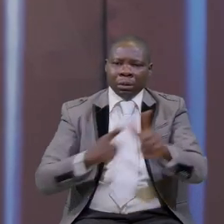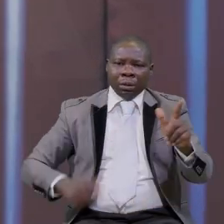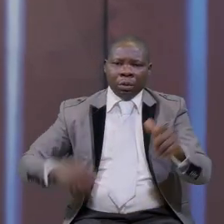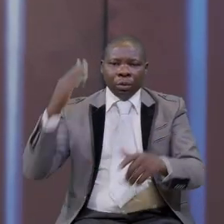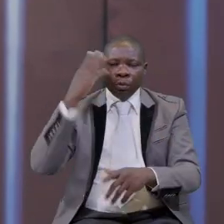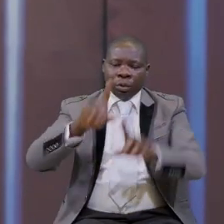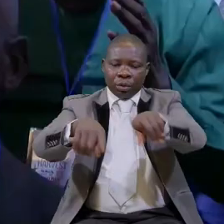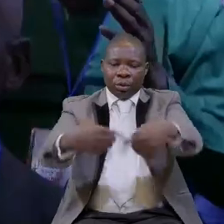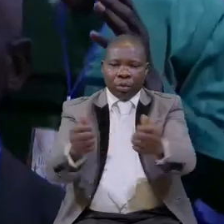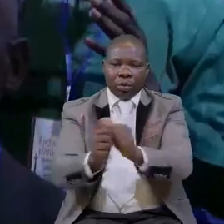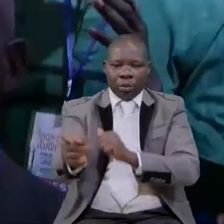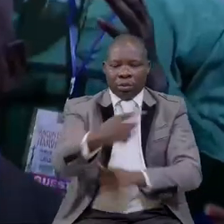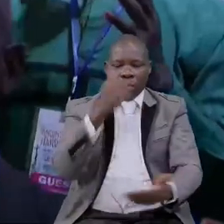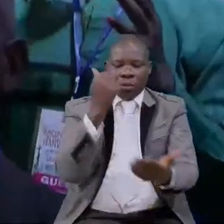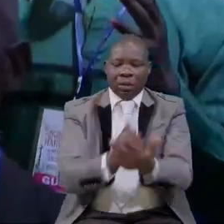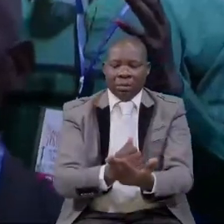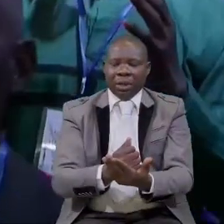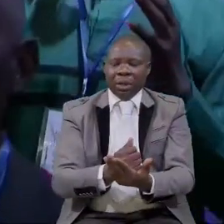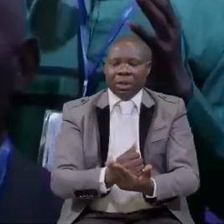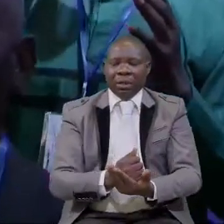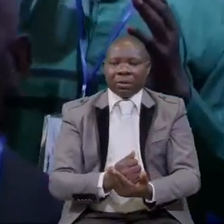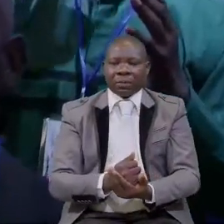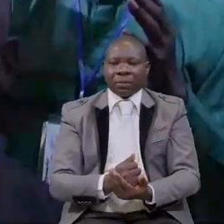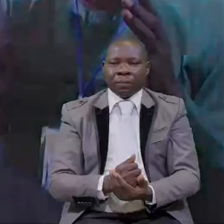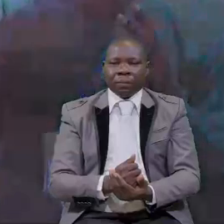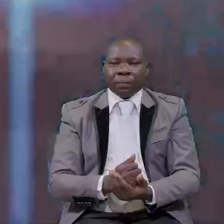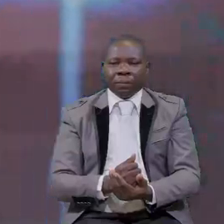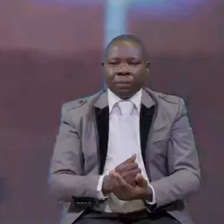Le Seigneur ira avec toi.